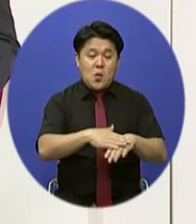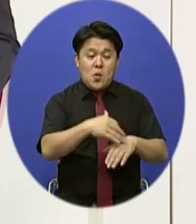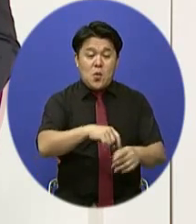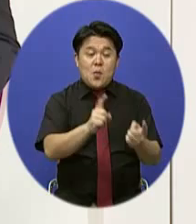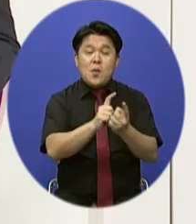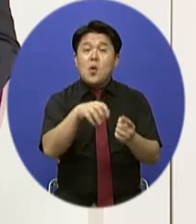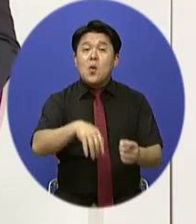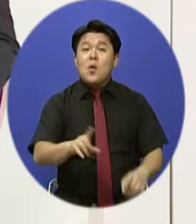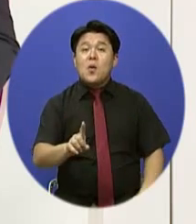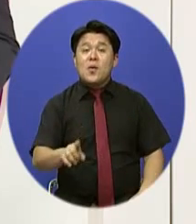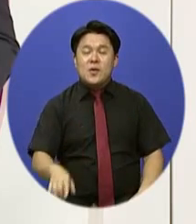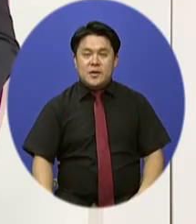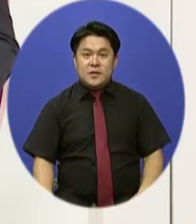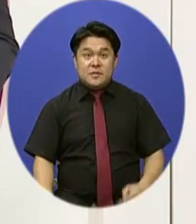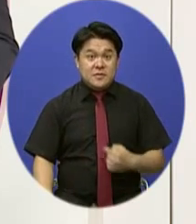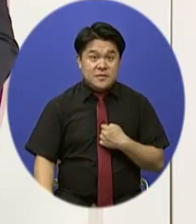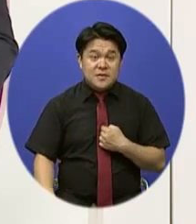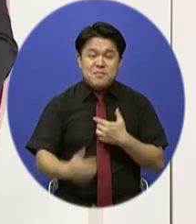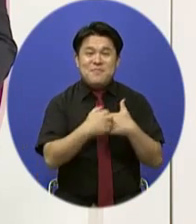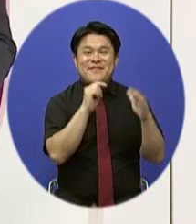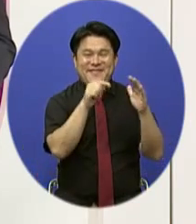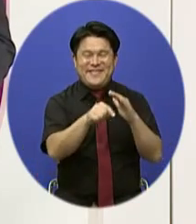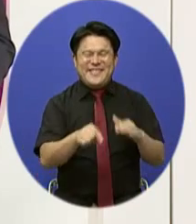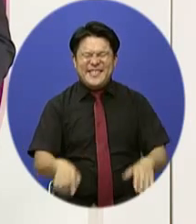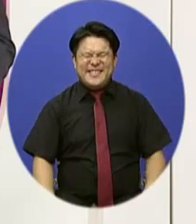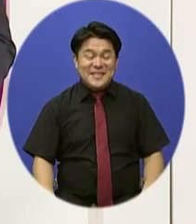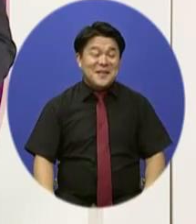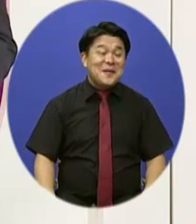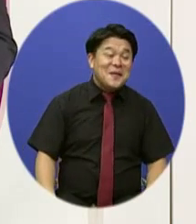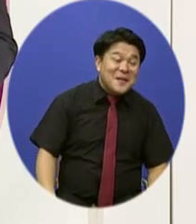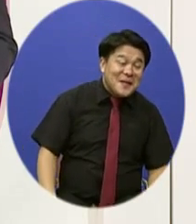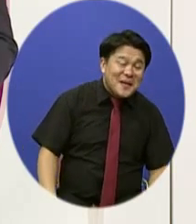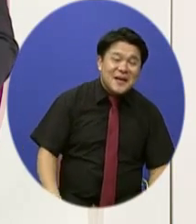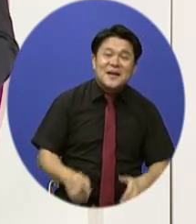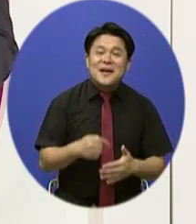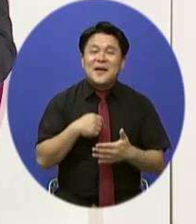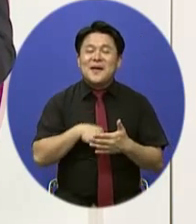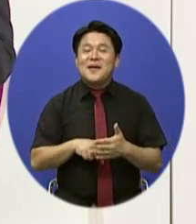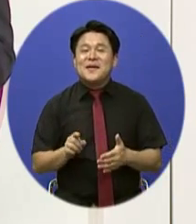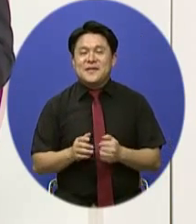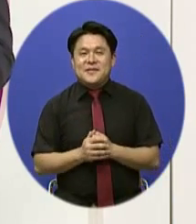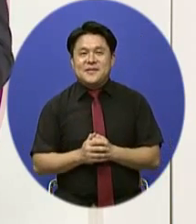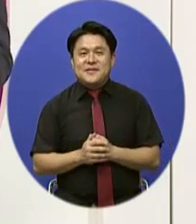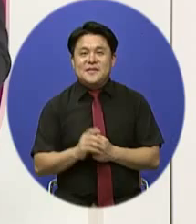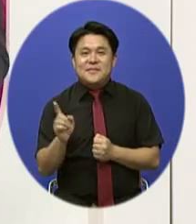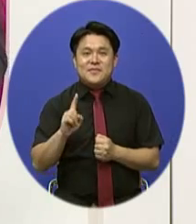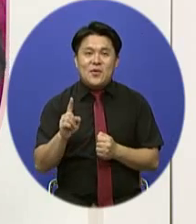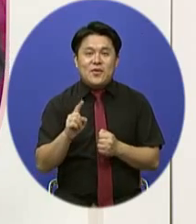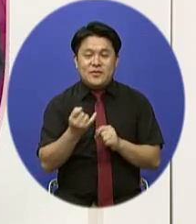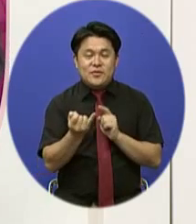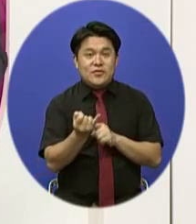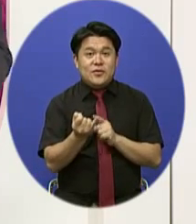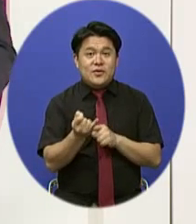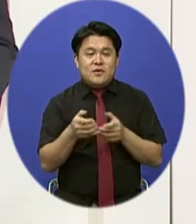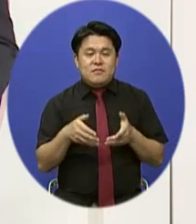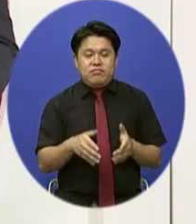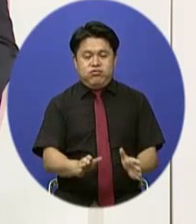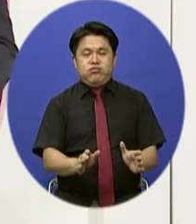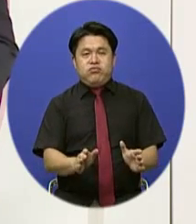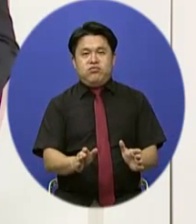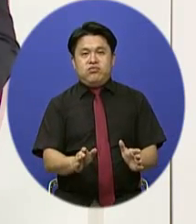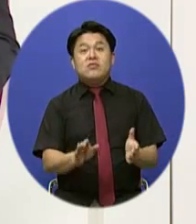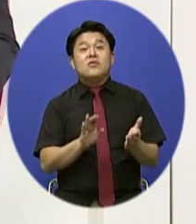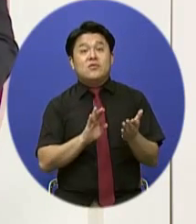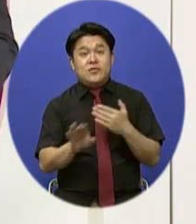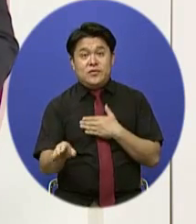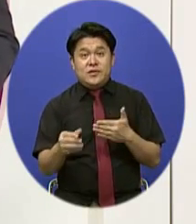그 아기 낳았을 때. 아, 병원에서. 병원에서. 네, 병원에서 자연분만 해갖고 집으로 아, 데리고 왔어요. 그랬구나.